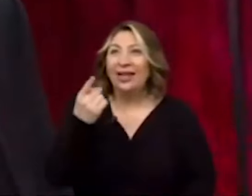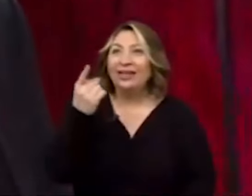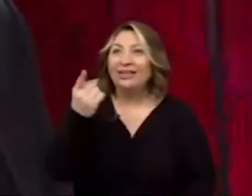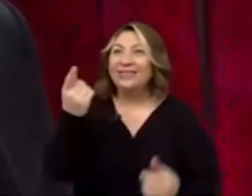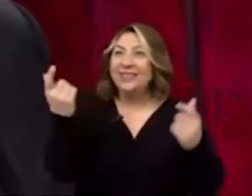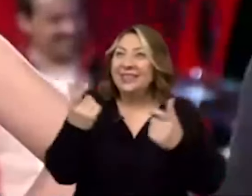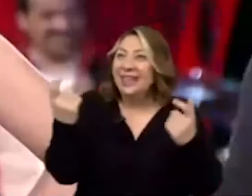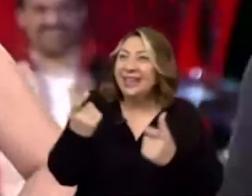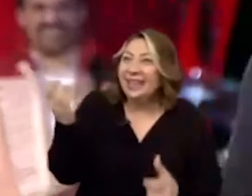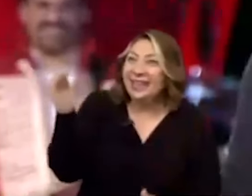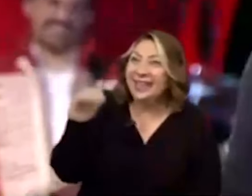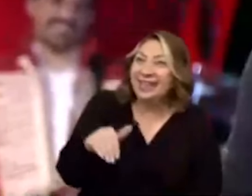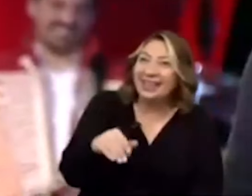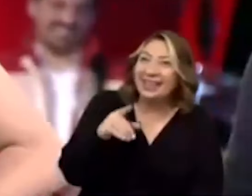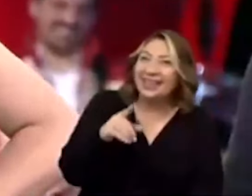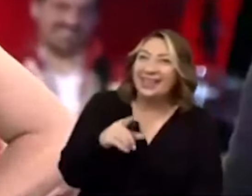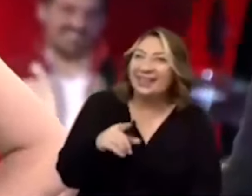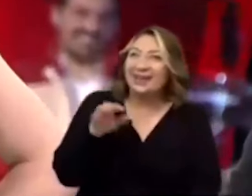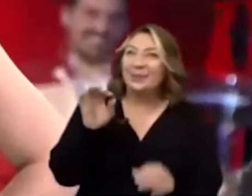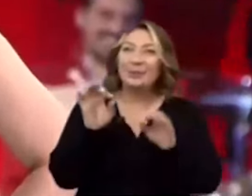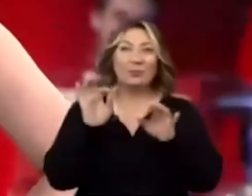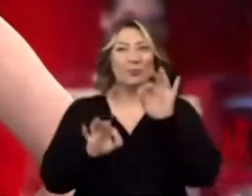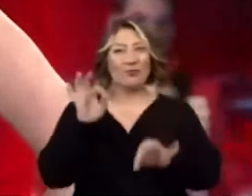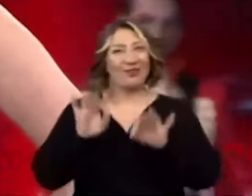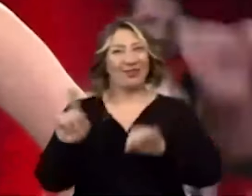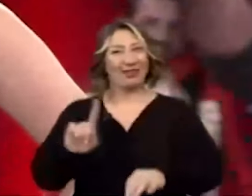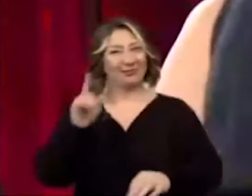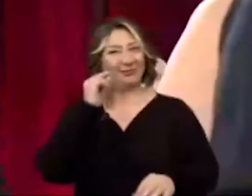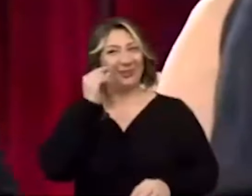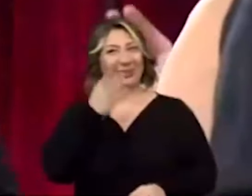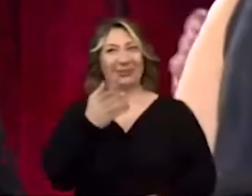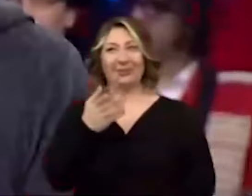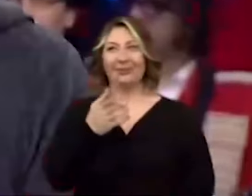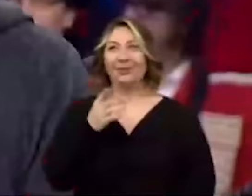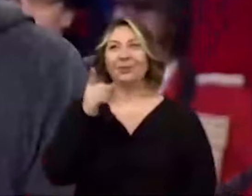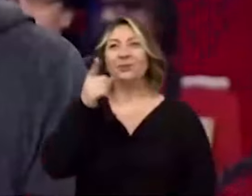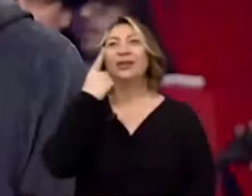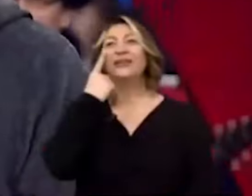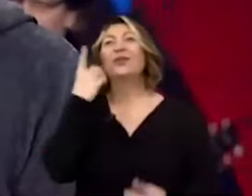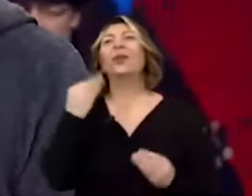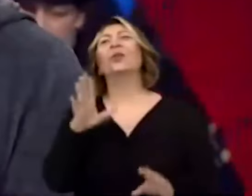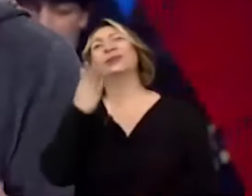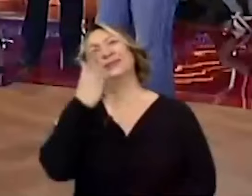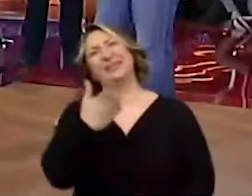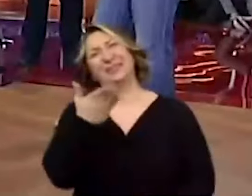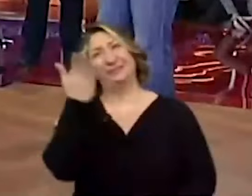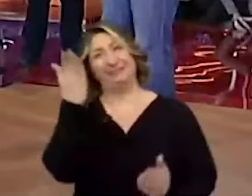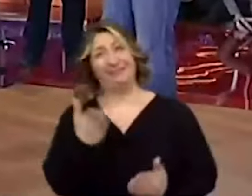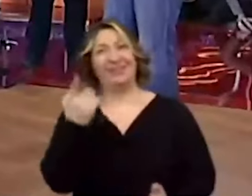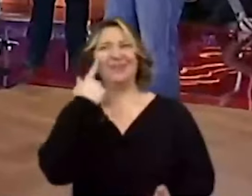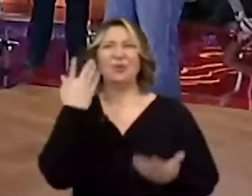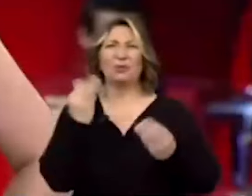be. Nereden geldin? Müfettiş be. Ha, siz de müfettiş şuna misin? Kefil olunmaz mı efendim? Şuna kim kefil olmaz